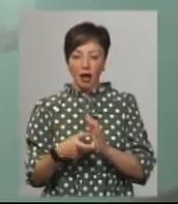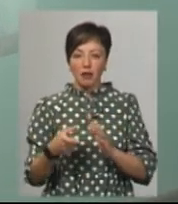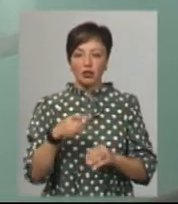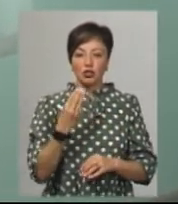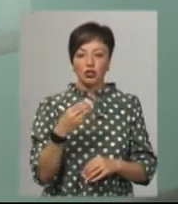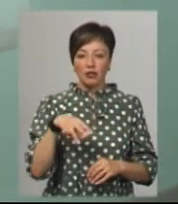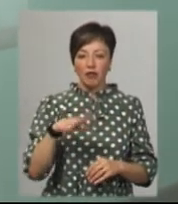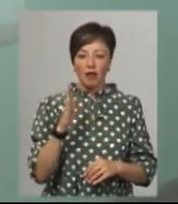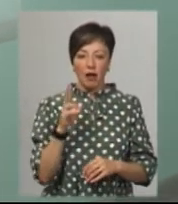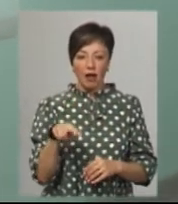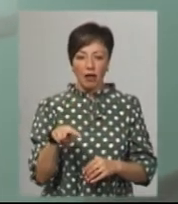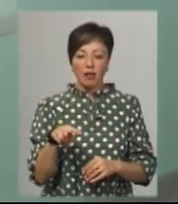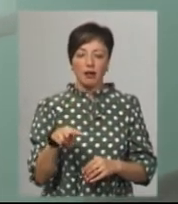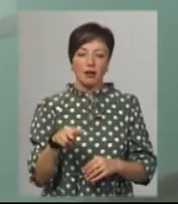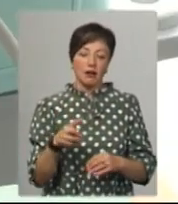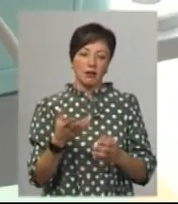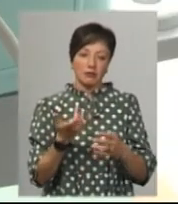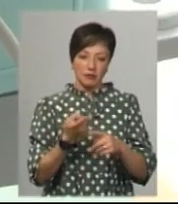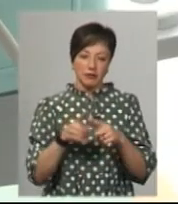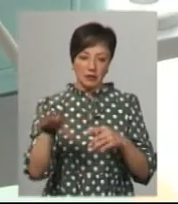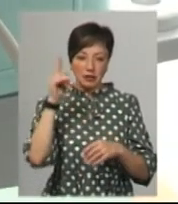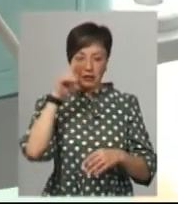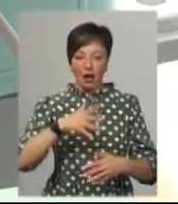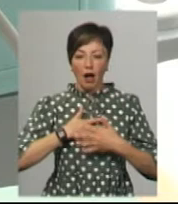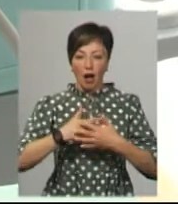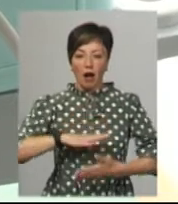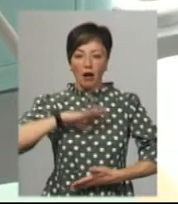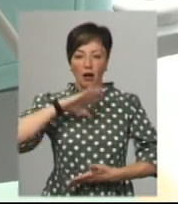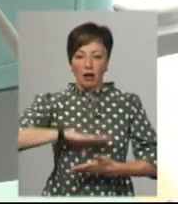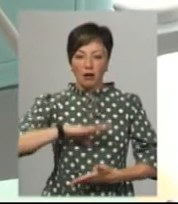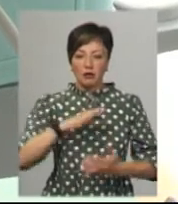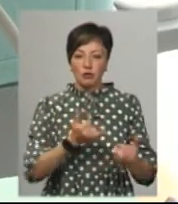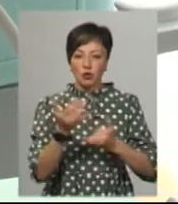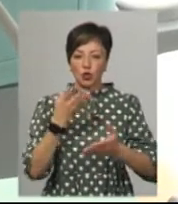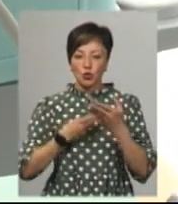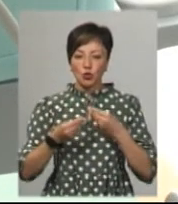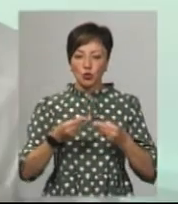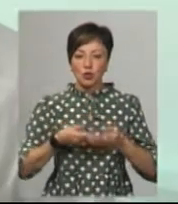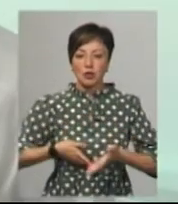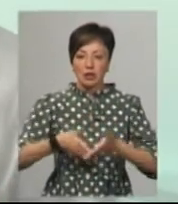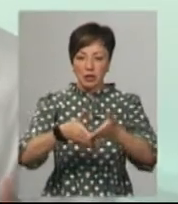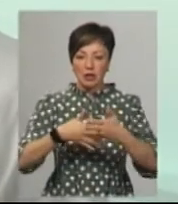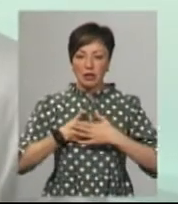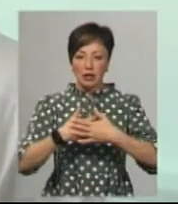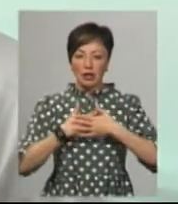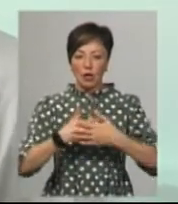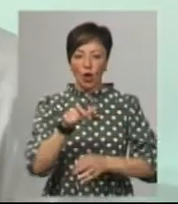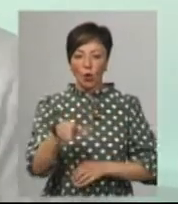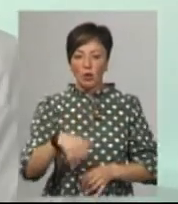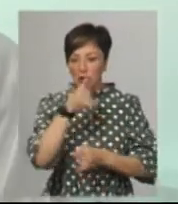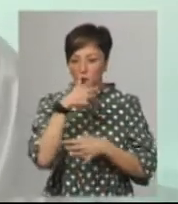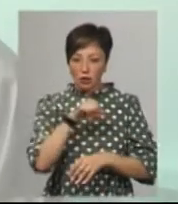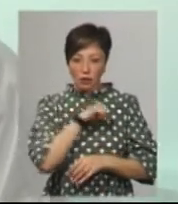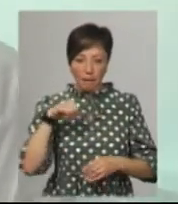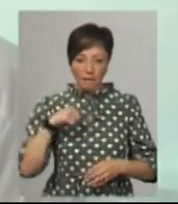Ну, про це вже всі чули на фоні коронавірусної інфекції, знають. Це апарат, який забезпечує штучне дихання. Тобто, коли людина сама не в змозі,